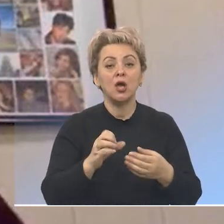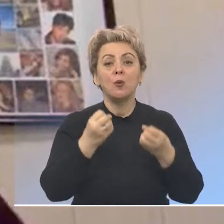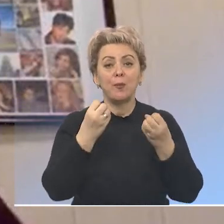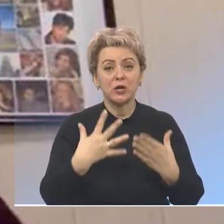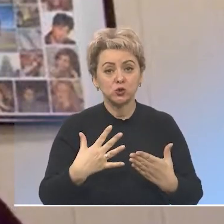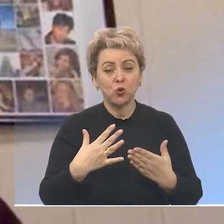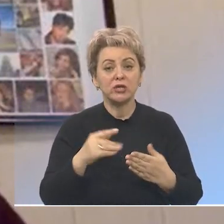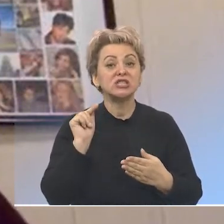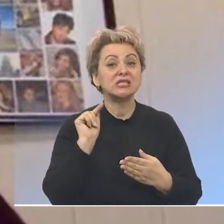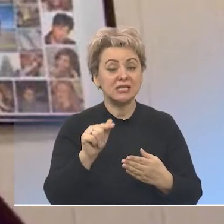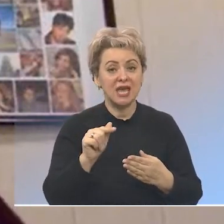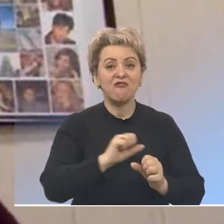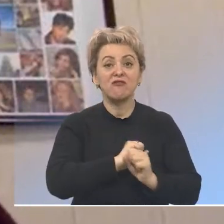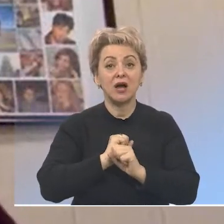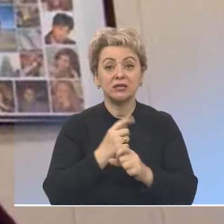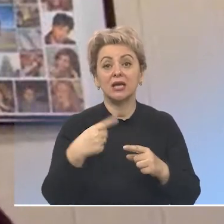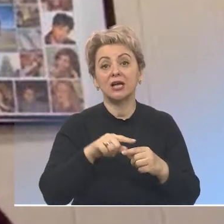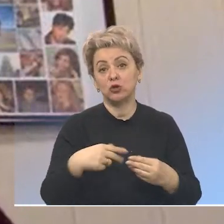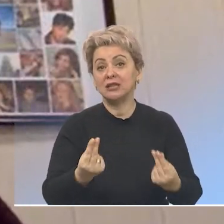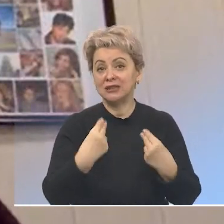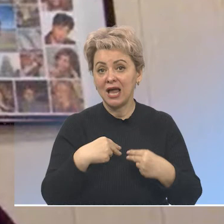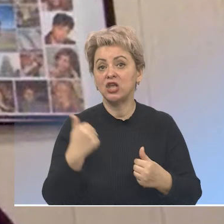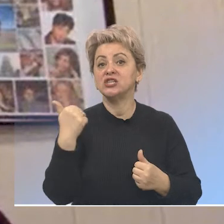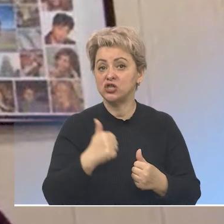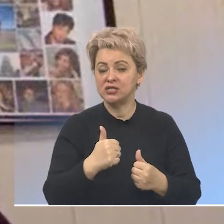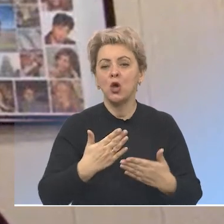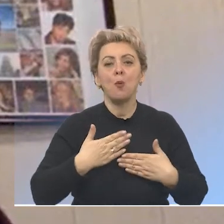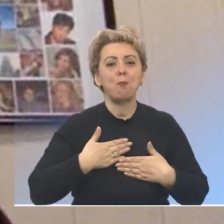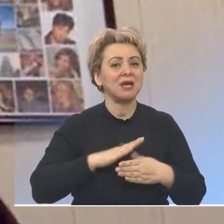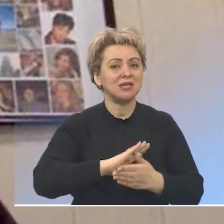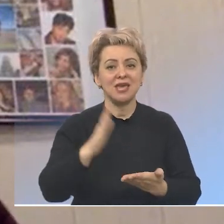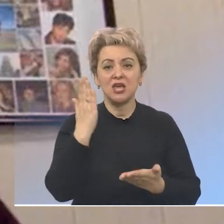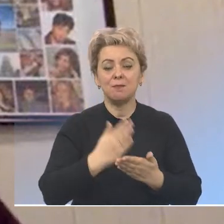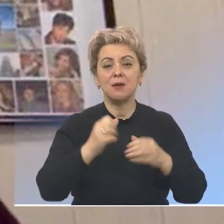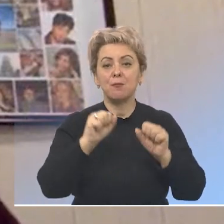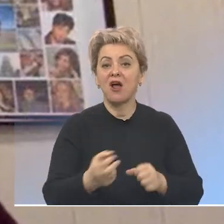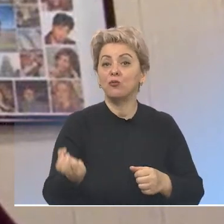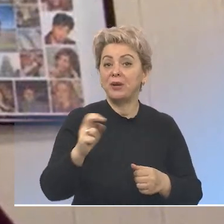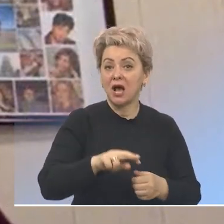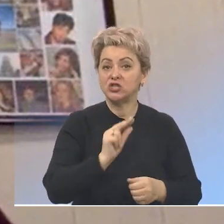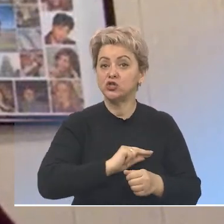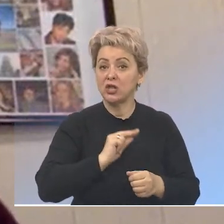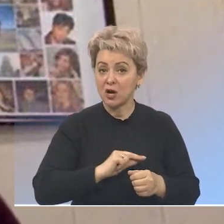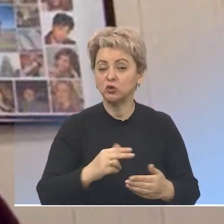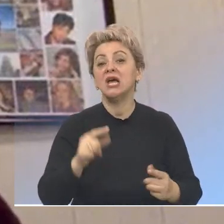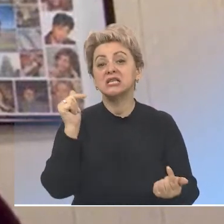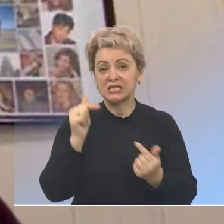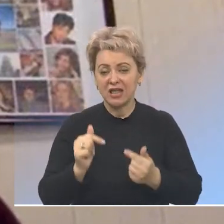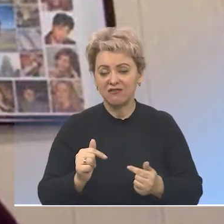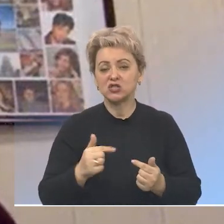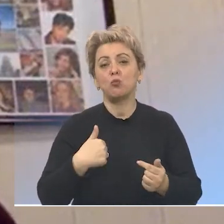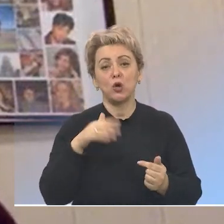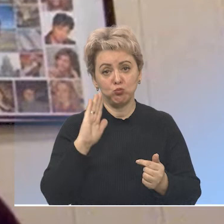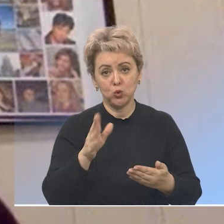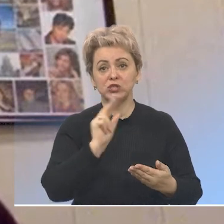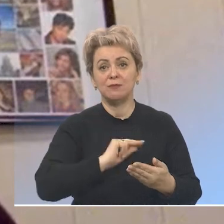даже элементарно те выходные, которые нам дали на неделю, да, мы не имеем права приходить на работу, и, соответственно,